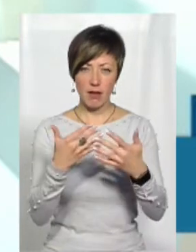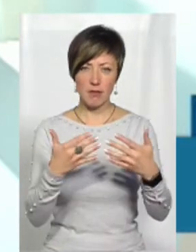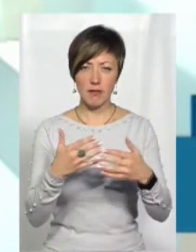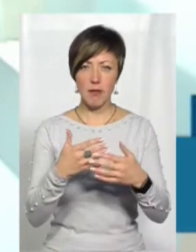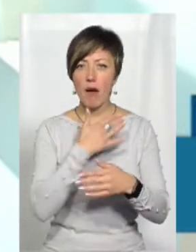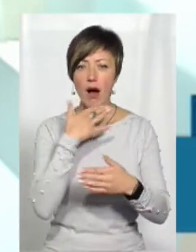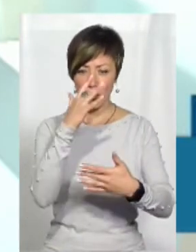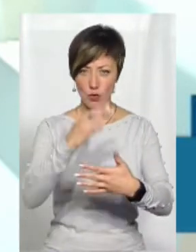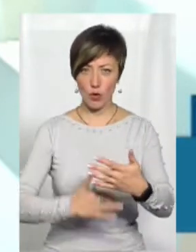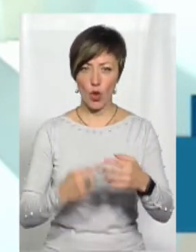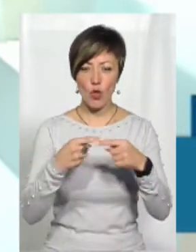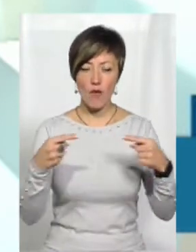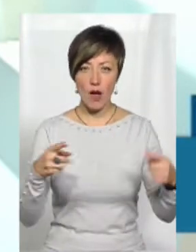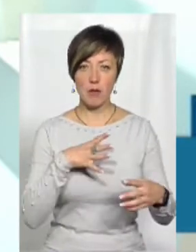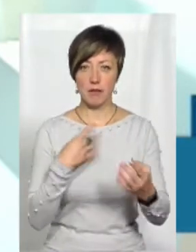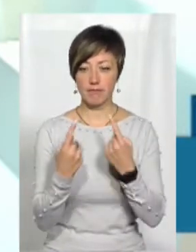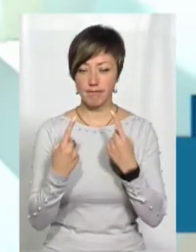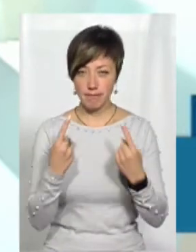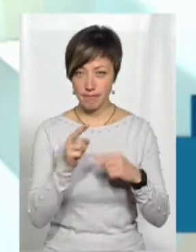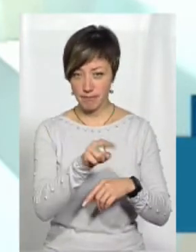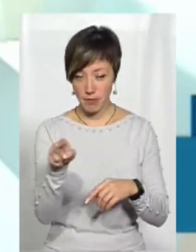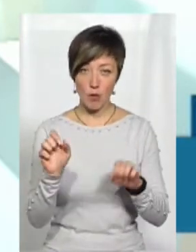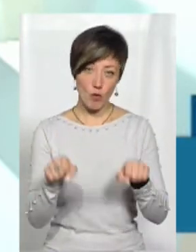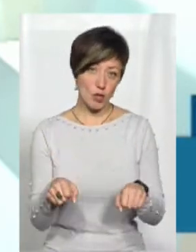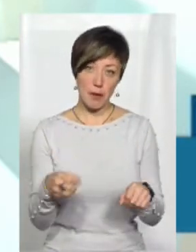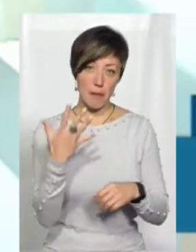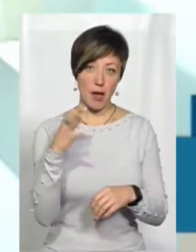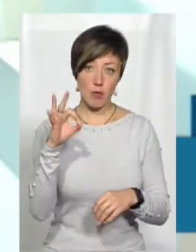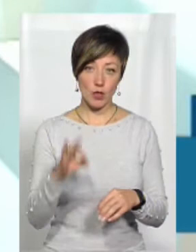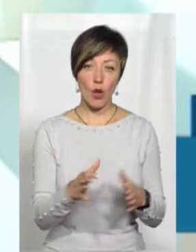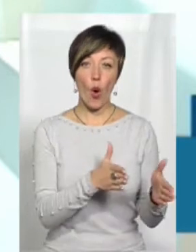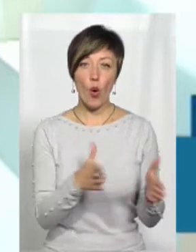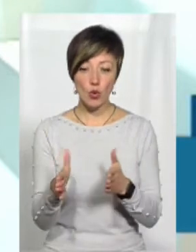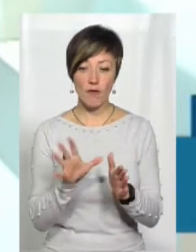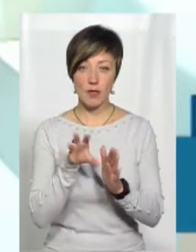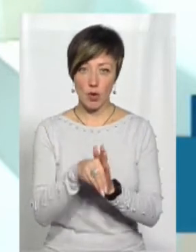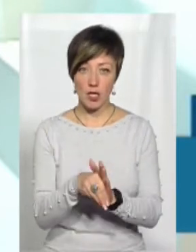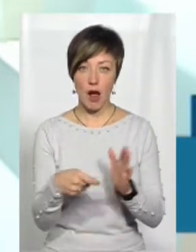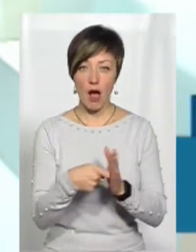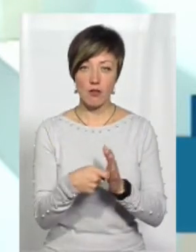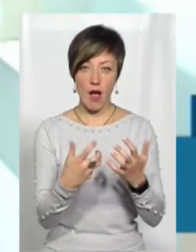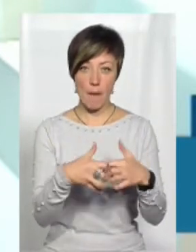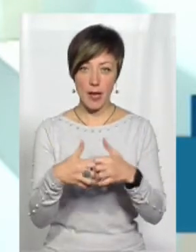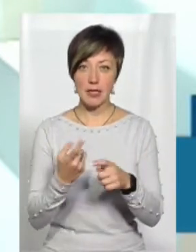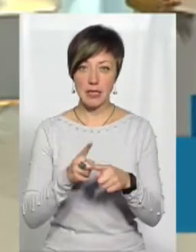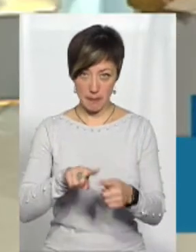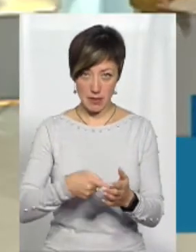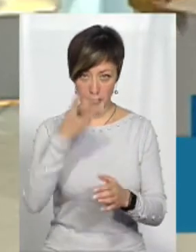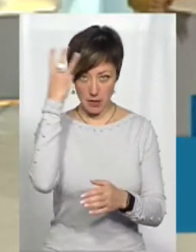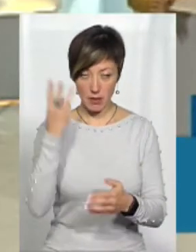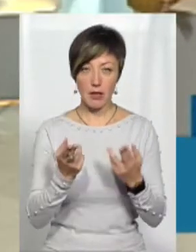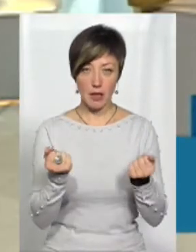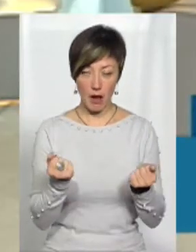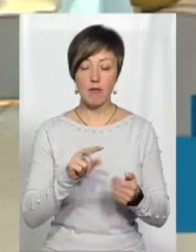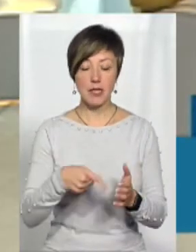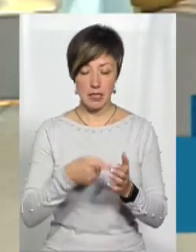асортимент товару, з якими ми спілкувалися, то з них, ну, може, процентів з 5 вже готові до запровадження касових апаратів. Це в місті Хмельницькому? Так,